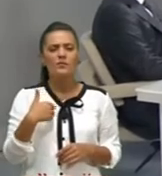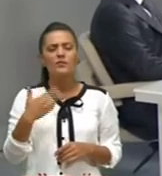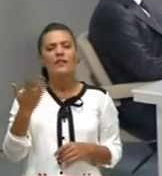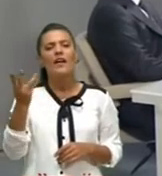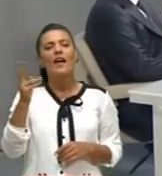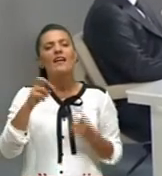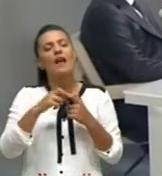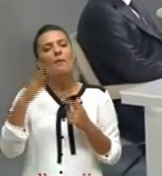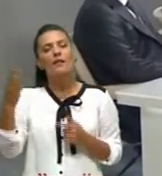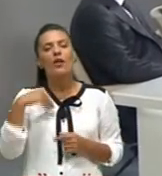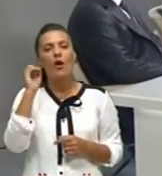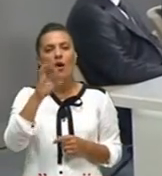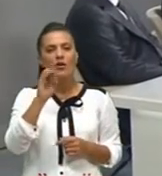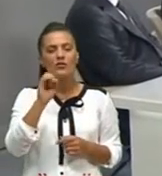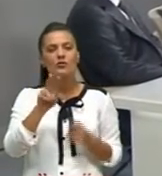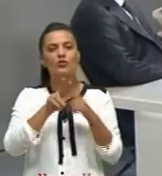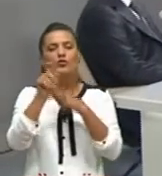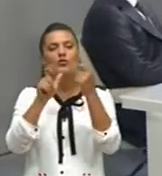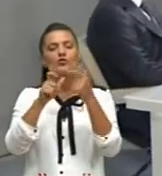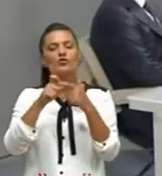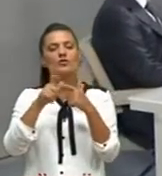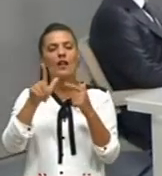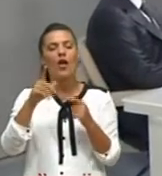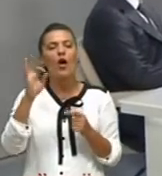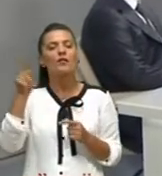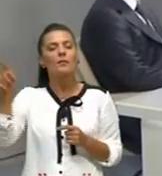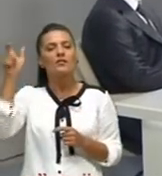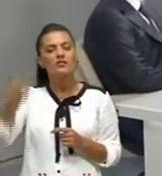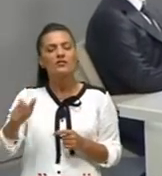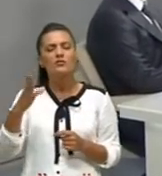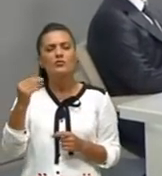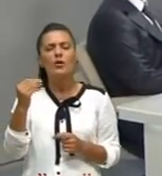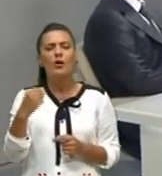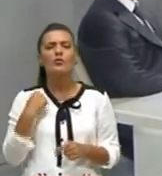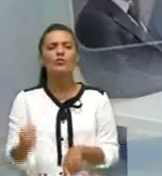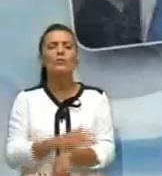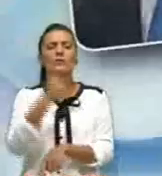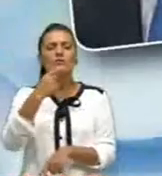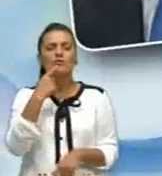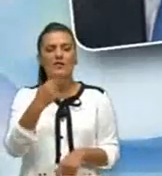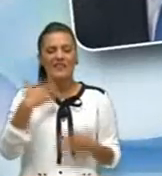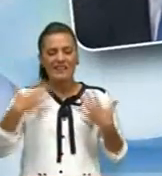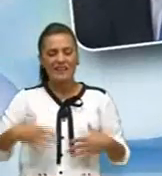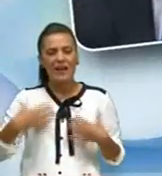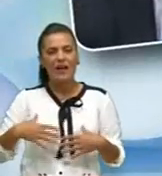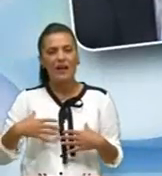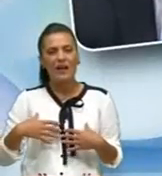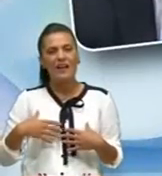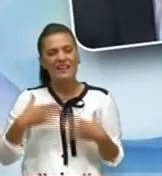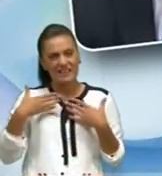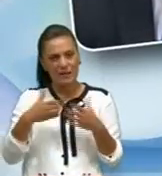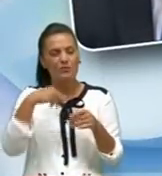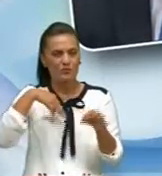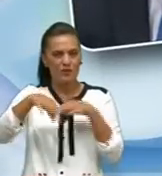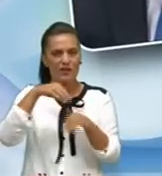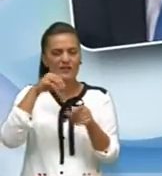rahmetli hocamız Yücel Odabaşı'nın bizi çok etkileyen bir sözü oldu. Gemi mühendisliğine hazırlık dersinde. Hı